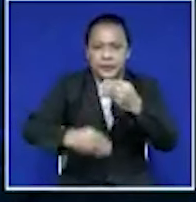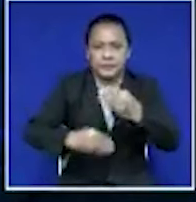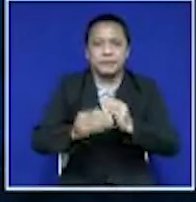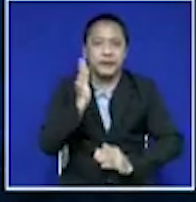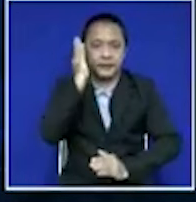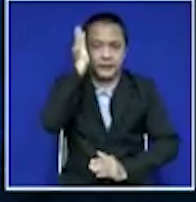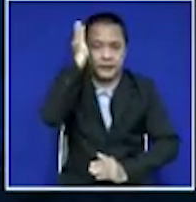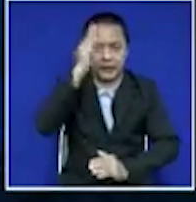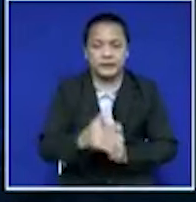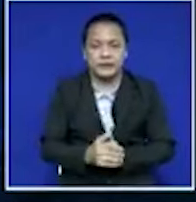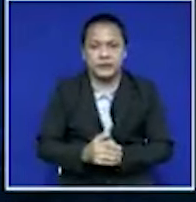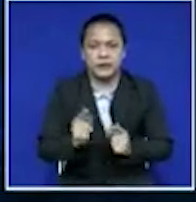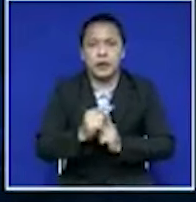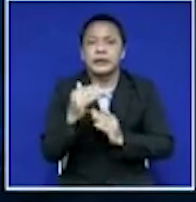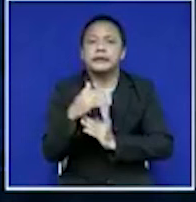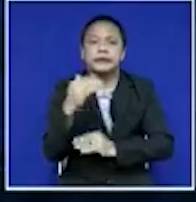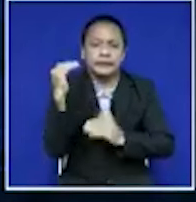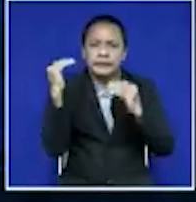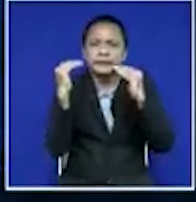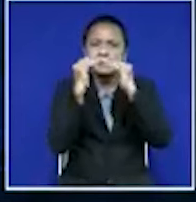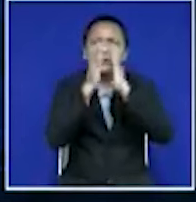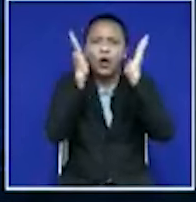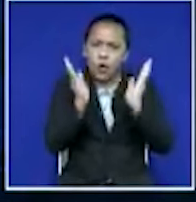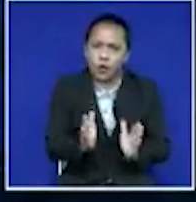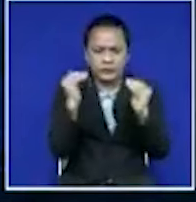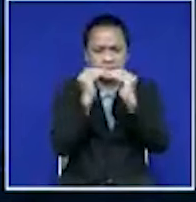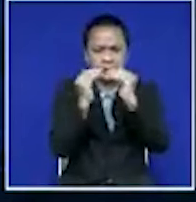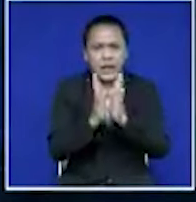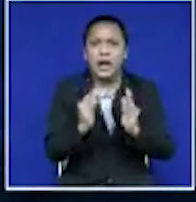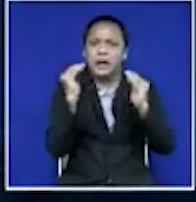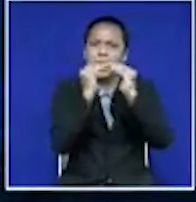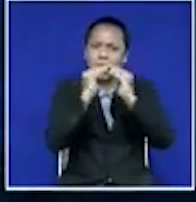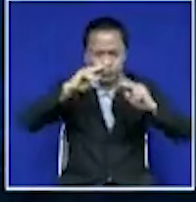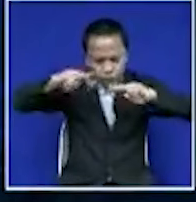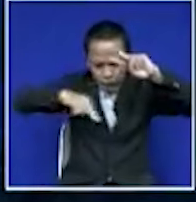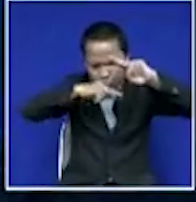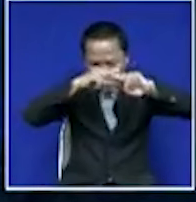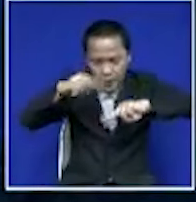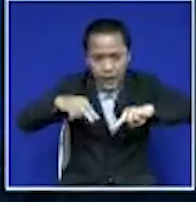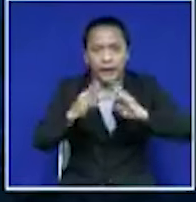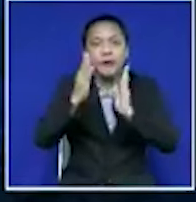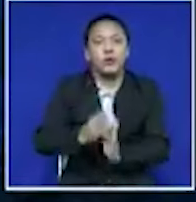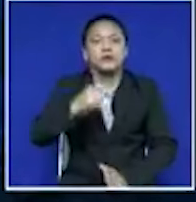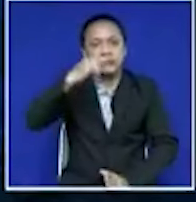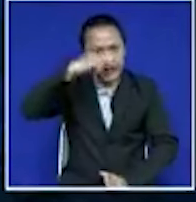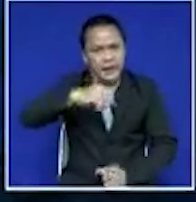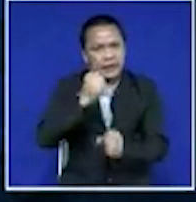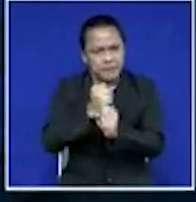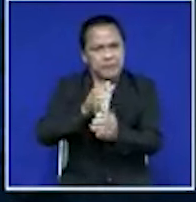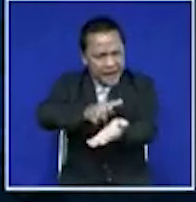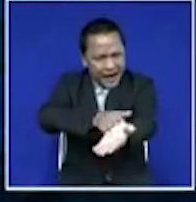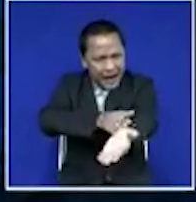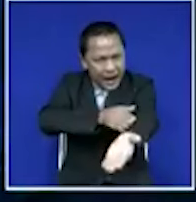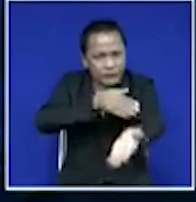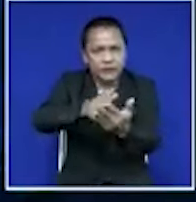ะเพราะฉะนั้นในเรื่องของสิทธิมนุษยชนในเรื่องของความเท่าเทียมในการดูแลไทยเราทำมานาน